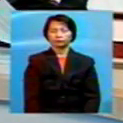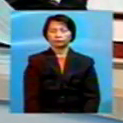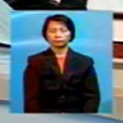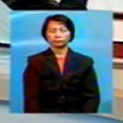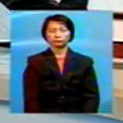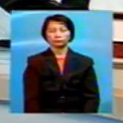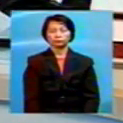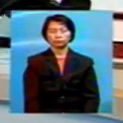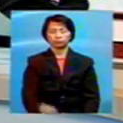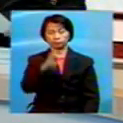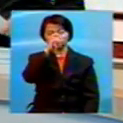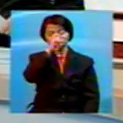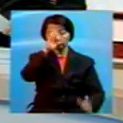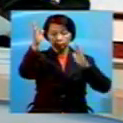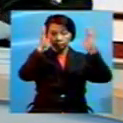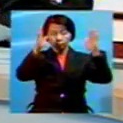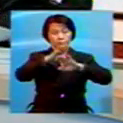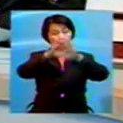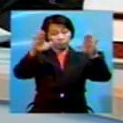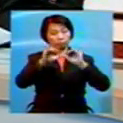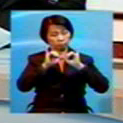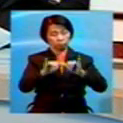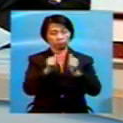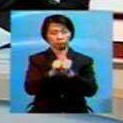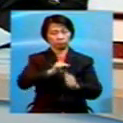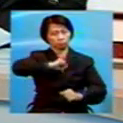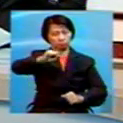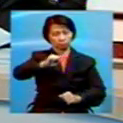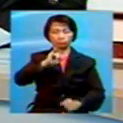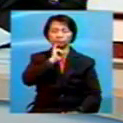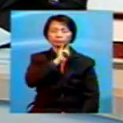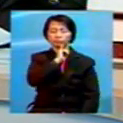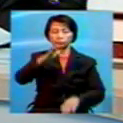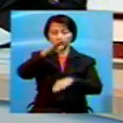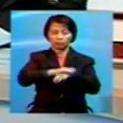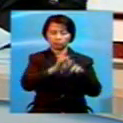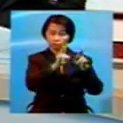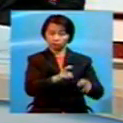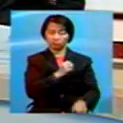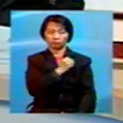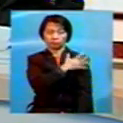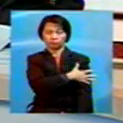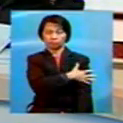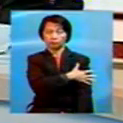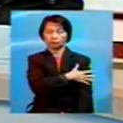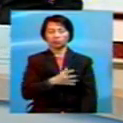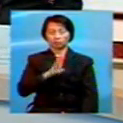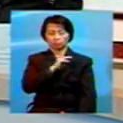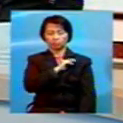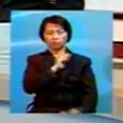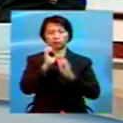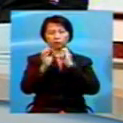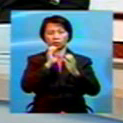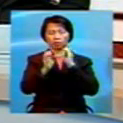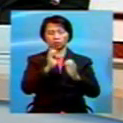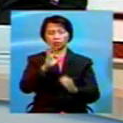optimum pendirian Malaysia jelas dan konsisten iaitu menentang kekecaman Israel ke atas rakyat Palestin menteri komunikasi dan